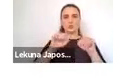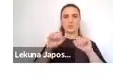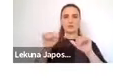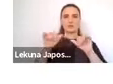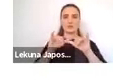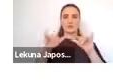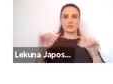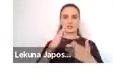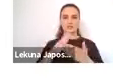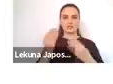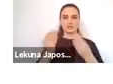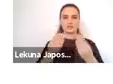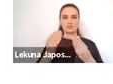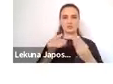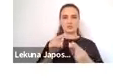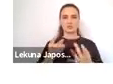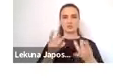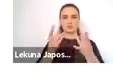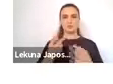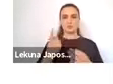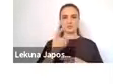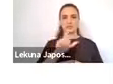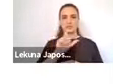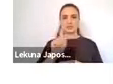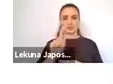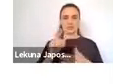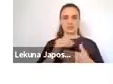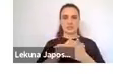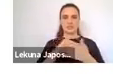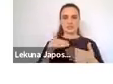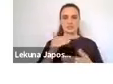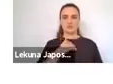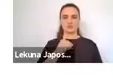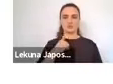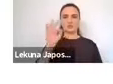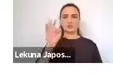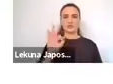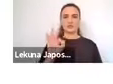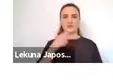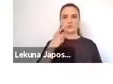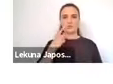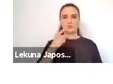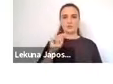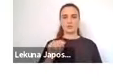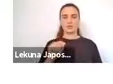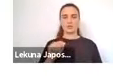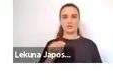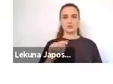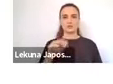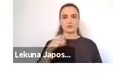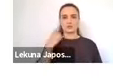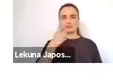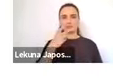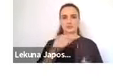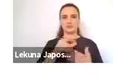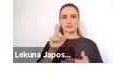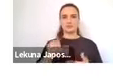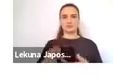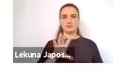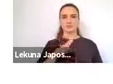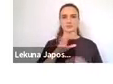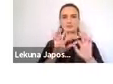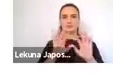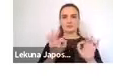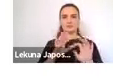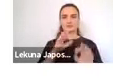გადის კონკრეტული თამაში. უბრალოდ ერთ რამეს გავუსვამ ხას, ან ჩვენ ხშირად აღვნიშნავთ ხოლმე ამ პლატფორმაზე და პირადად შენს გისაუბრია ამაზე